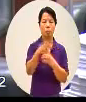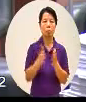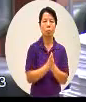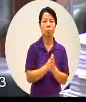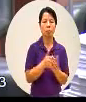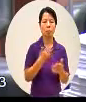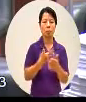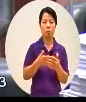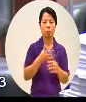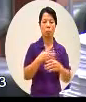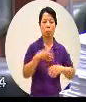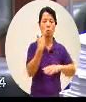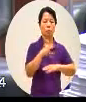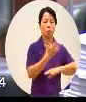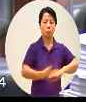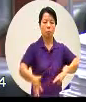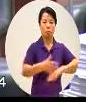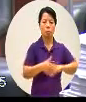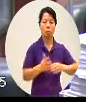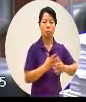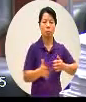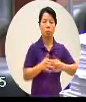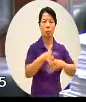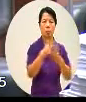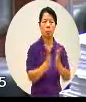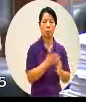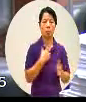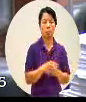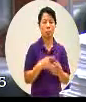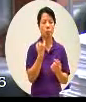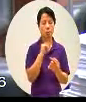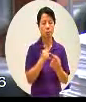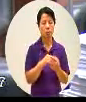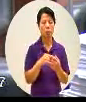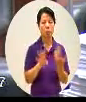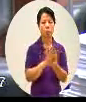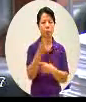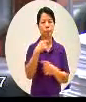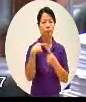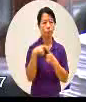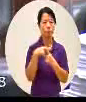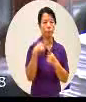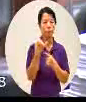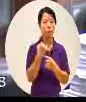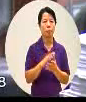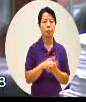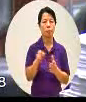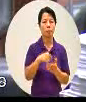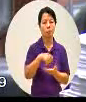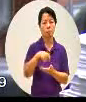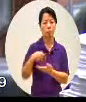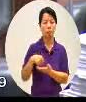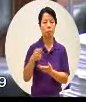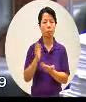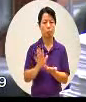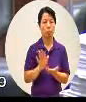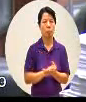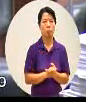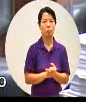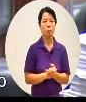水，一再研究其他方案。这北庄欧里西啊，结果